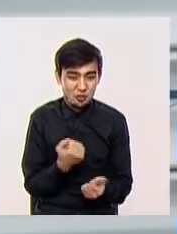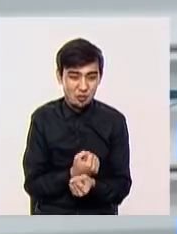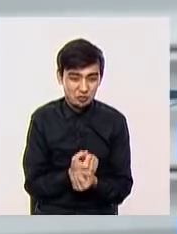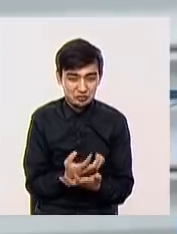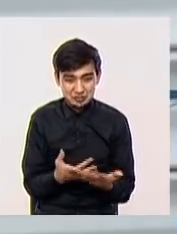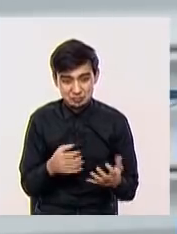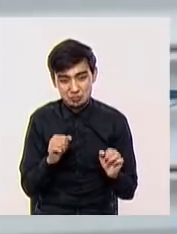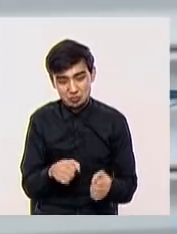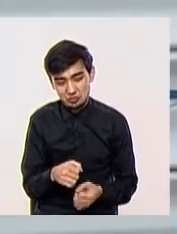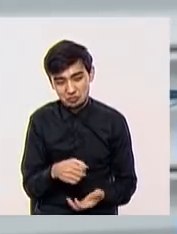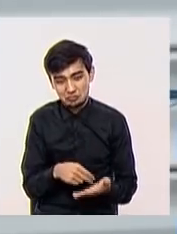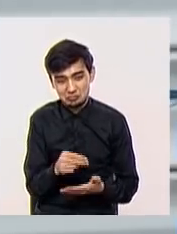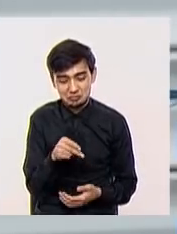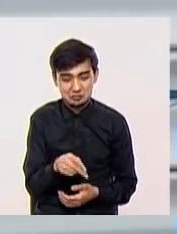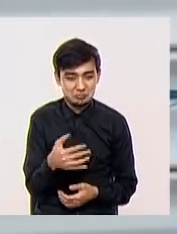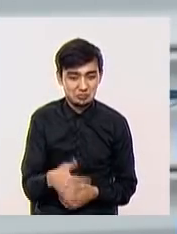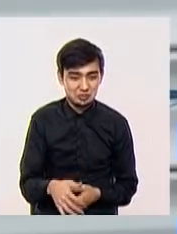может, можно взять по 2,50.